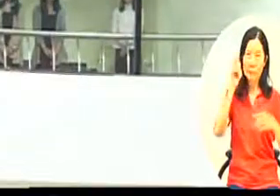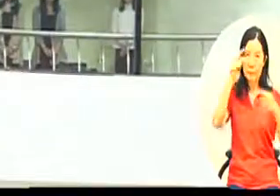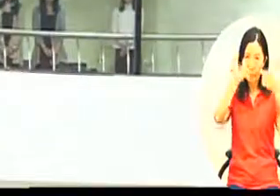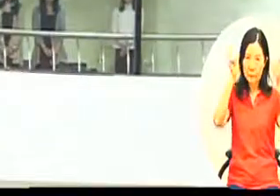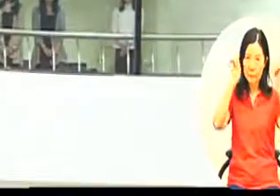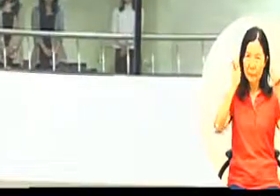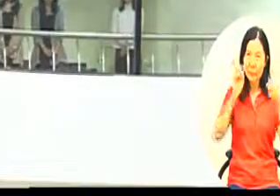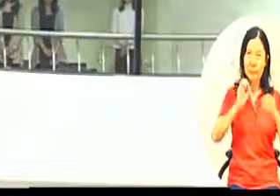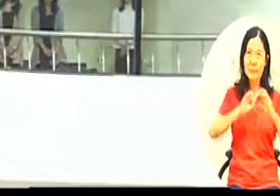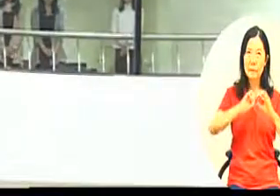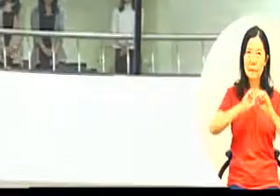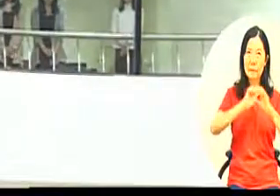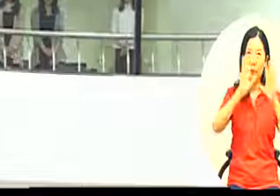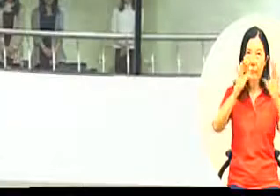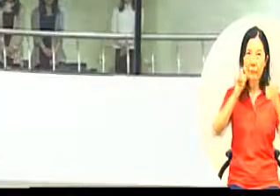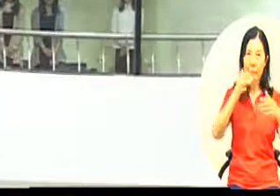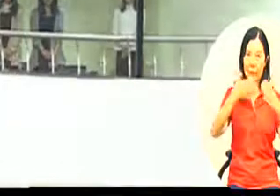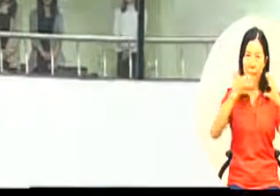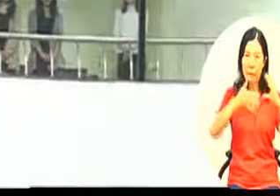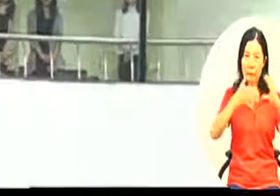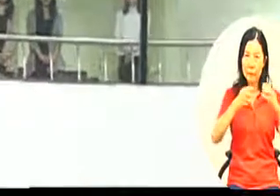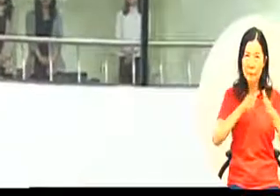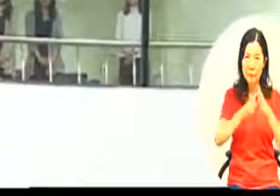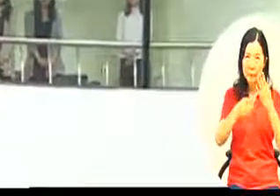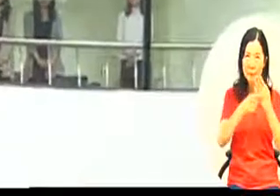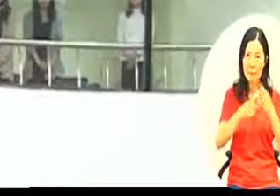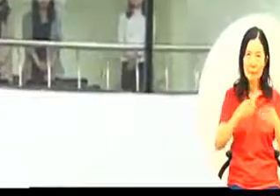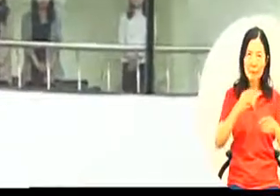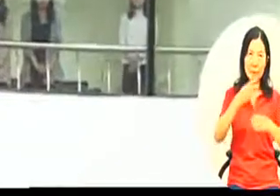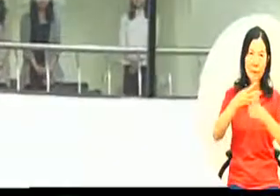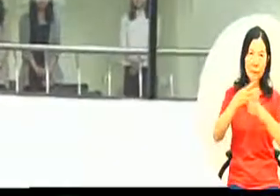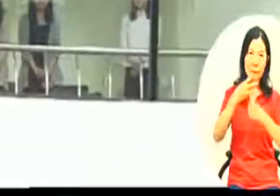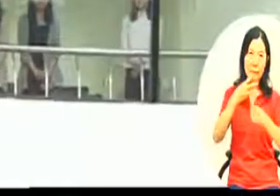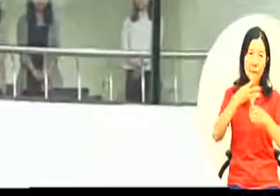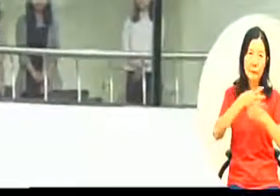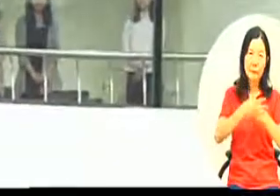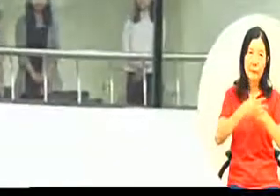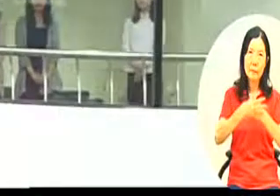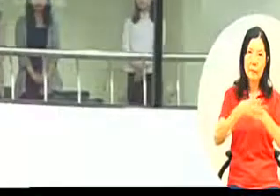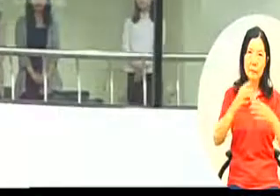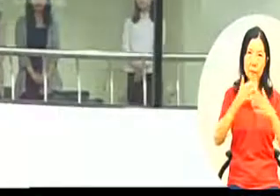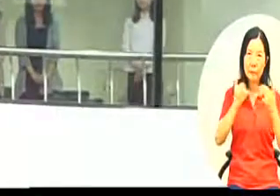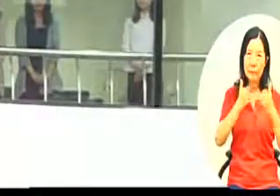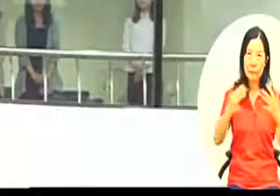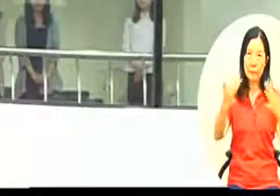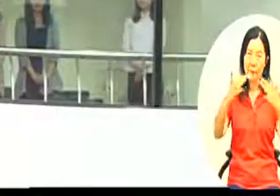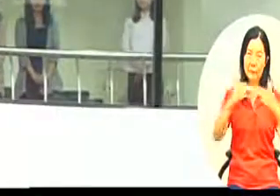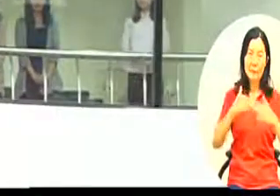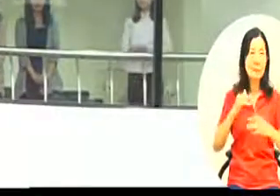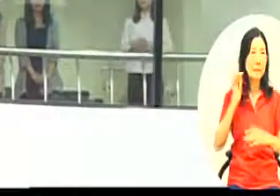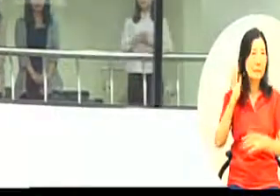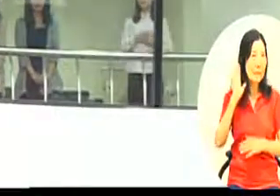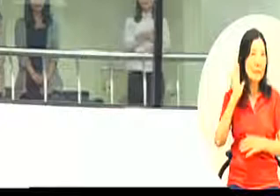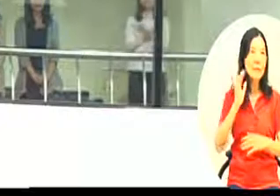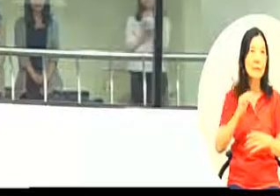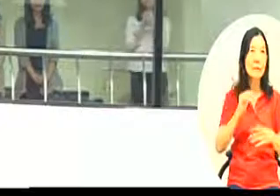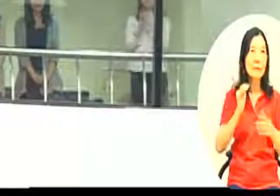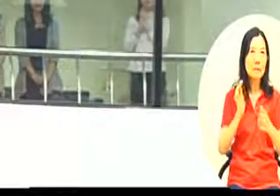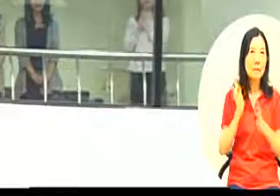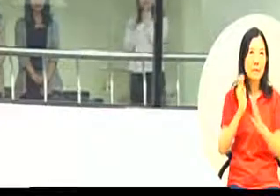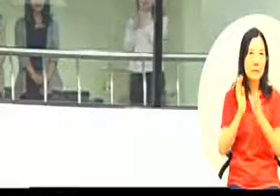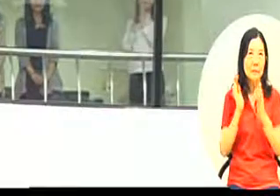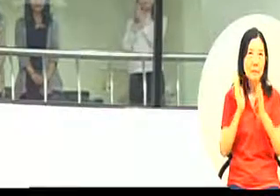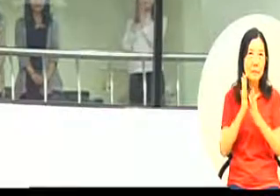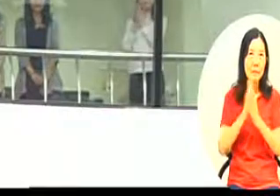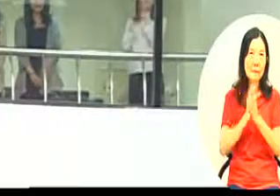播电视编导专业3年级的学生一起来到本会旁听，请用热烈的掌声欢